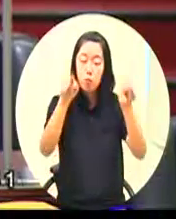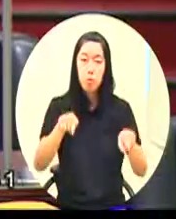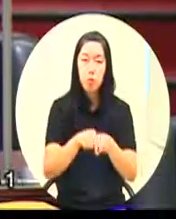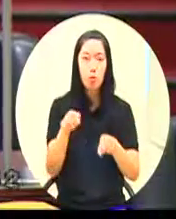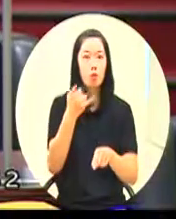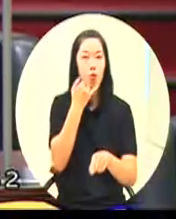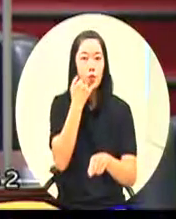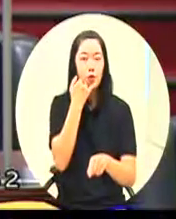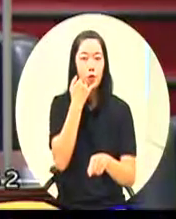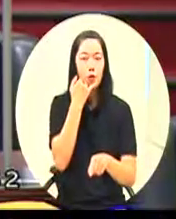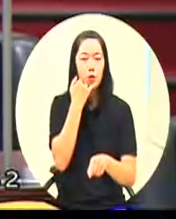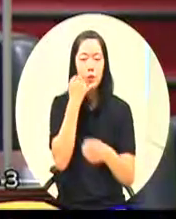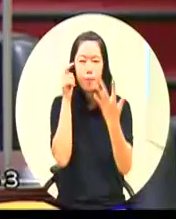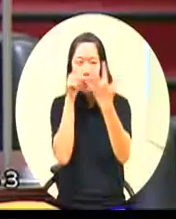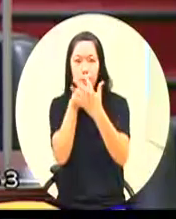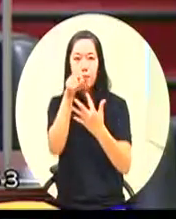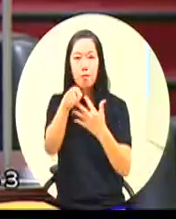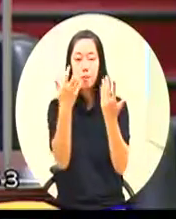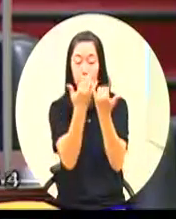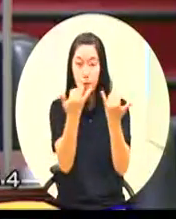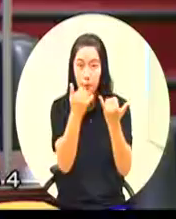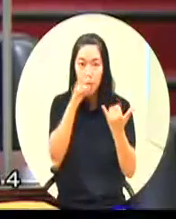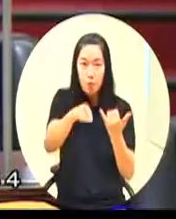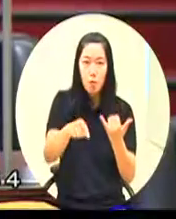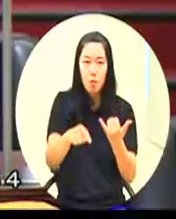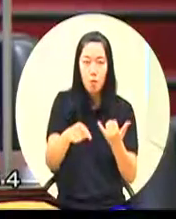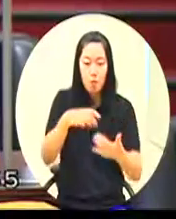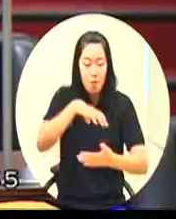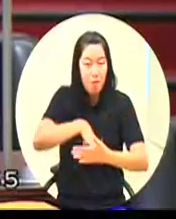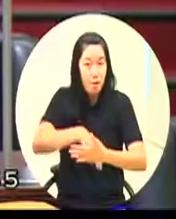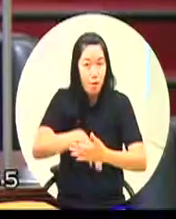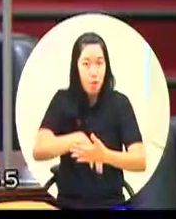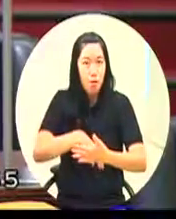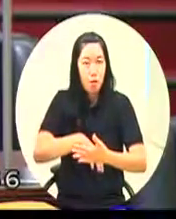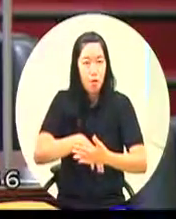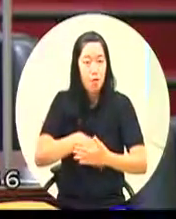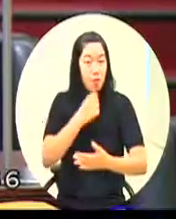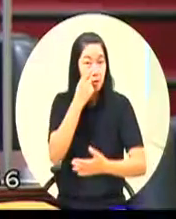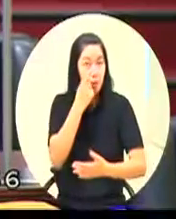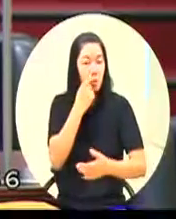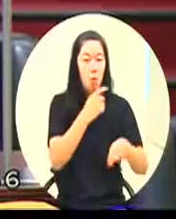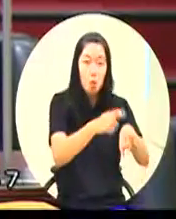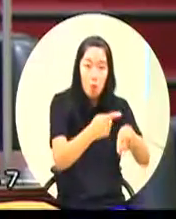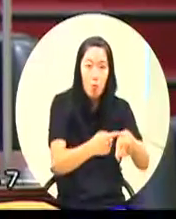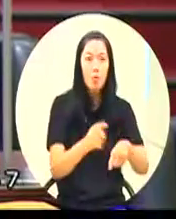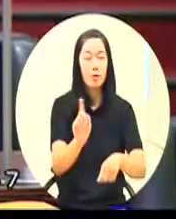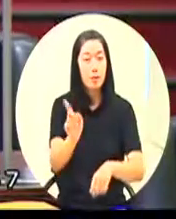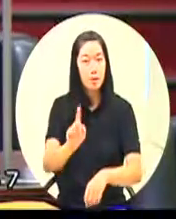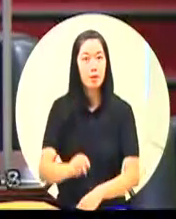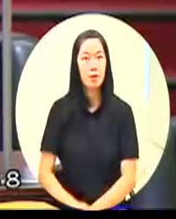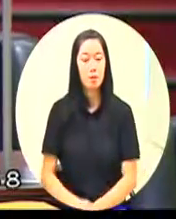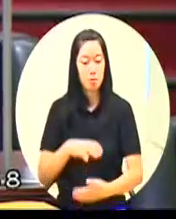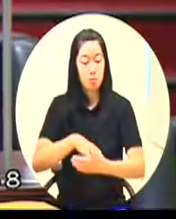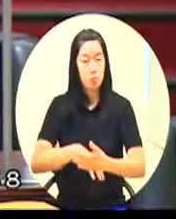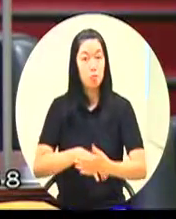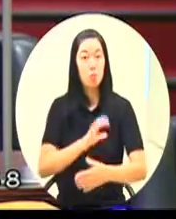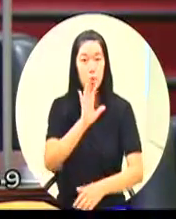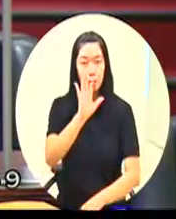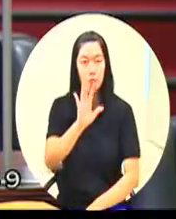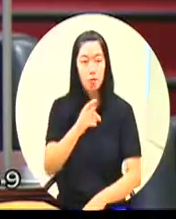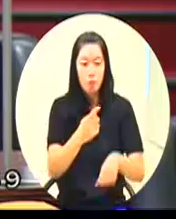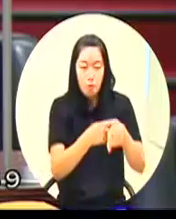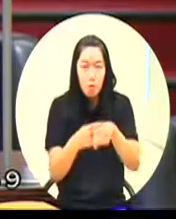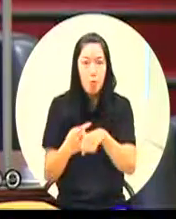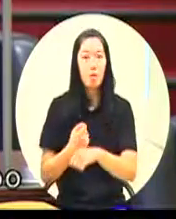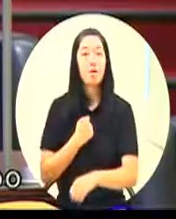出小朋友的潜在的心向那种那个取向，潜在的，好，